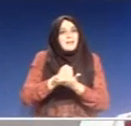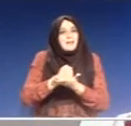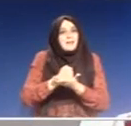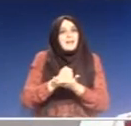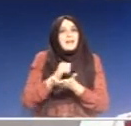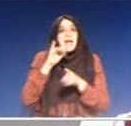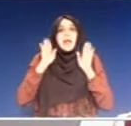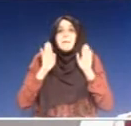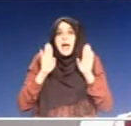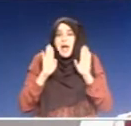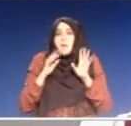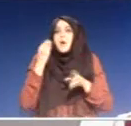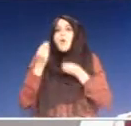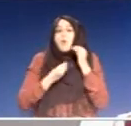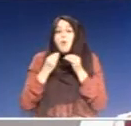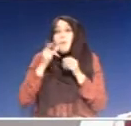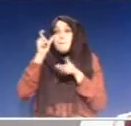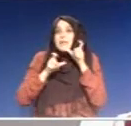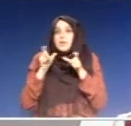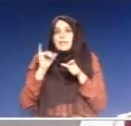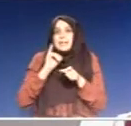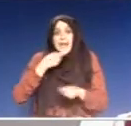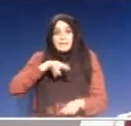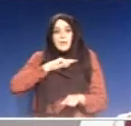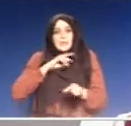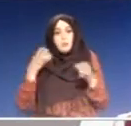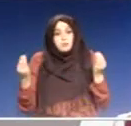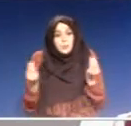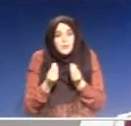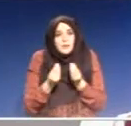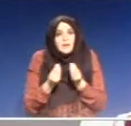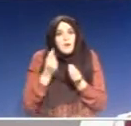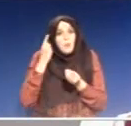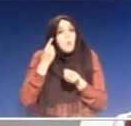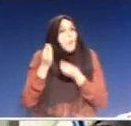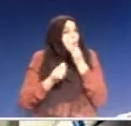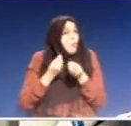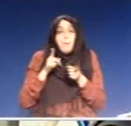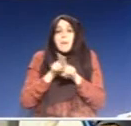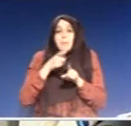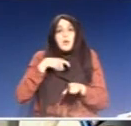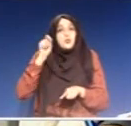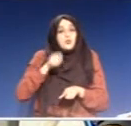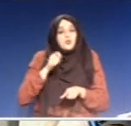الأئمة أو الأعيان في القرى حتى القضاة في المحاكم. الحمد